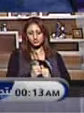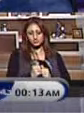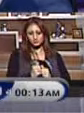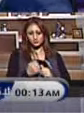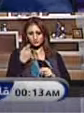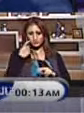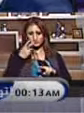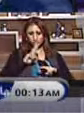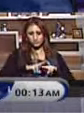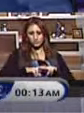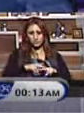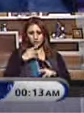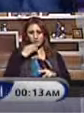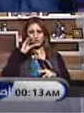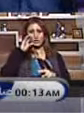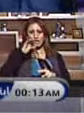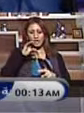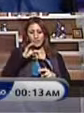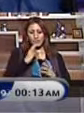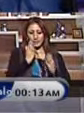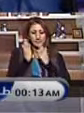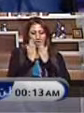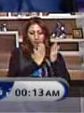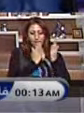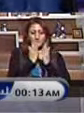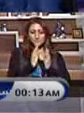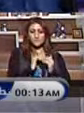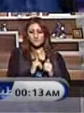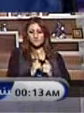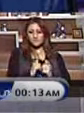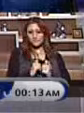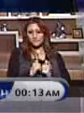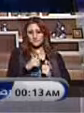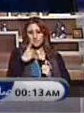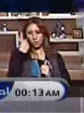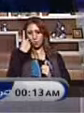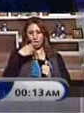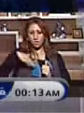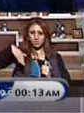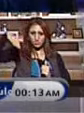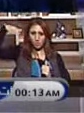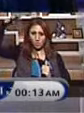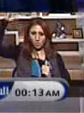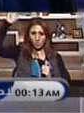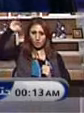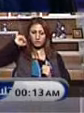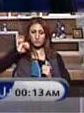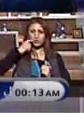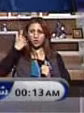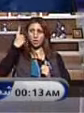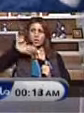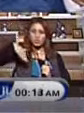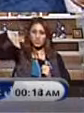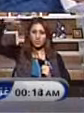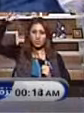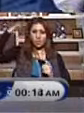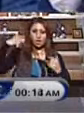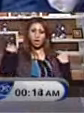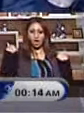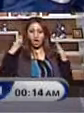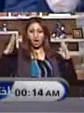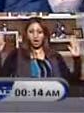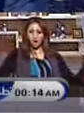اتباعه كتب السير بتصف واحد منهم طويل طول بين عريض